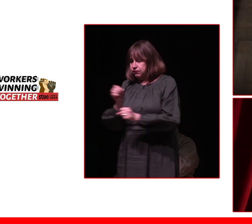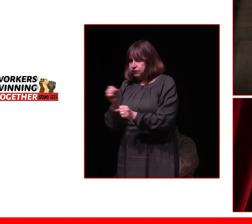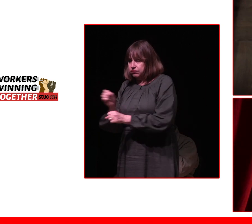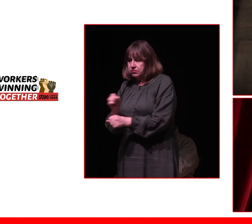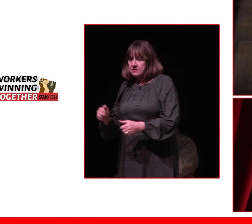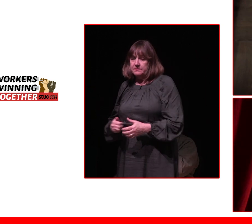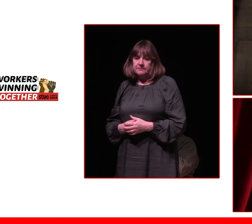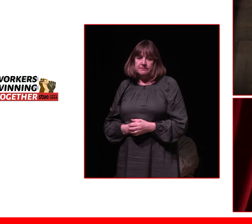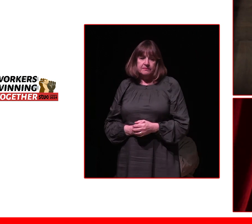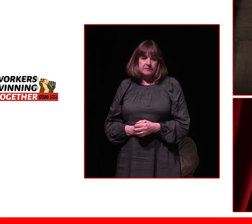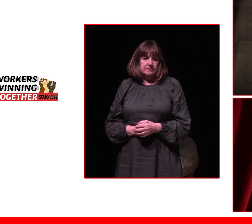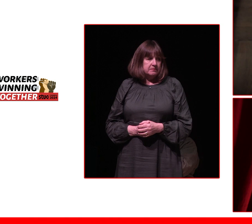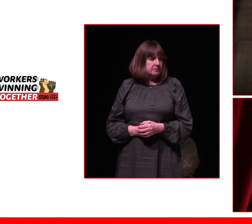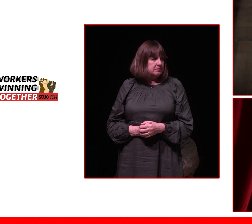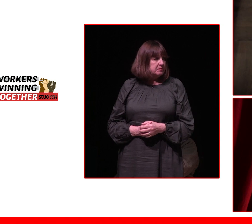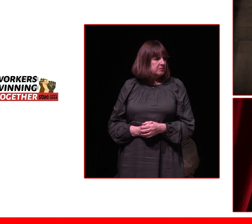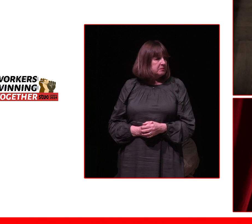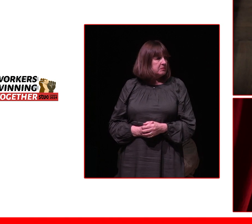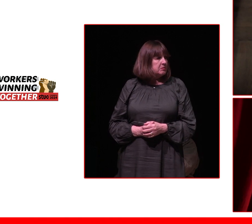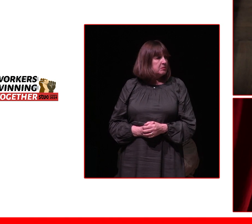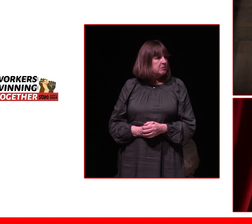فقتلت لغاية الآن